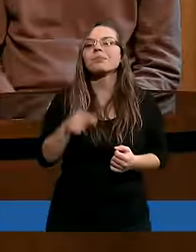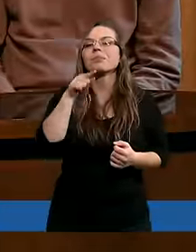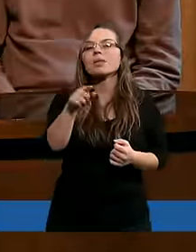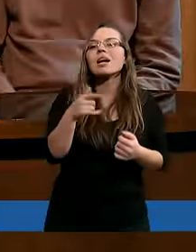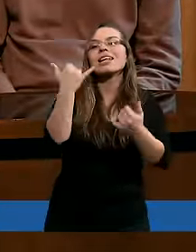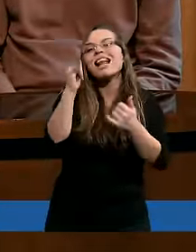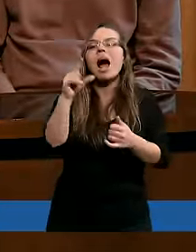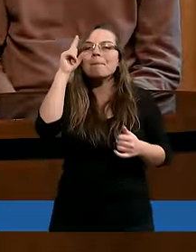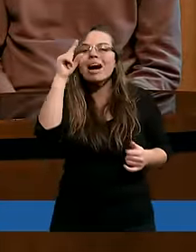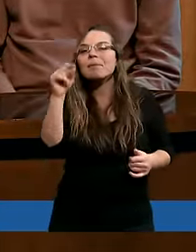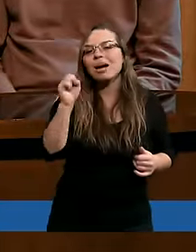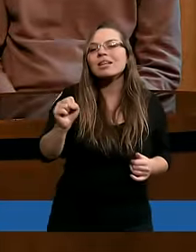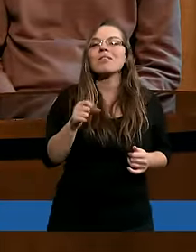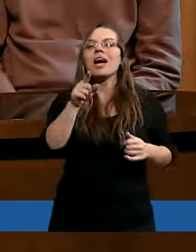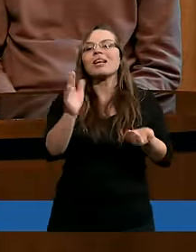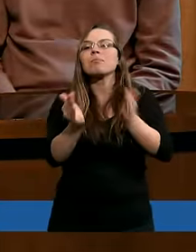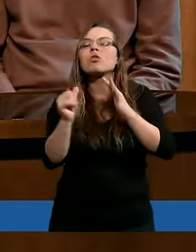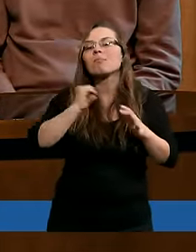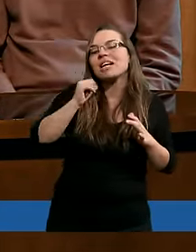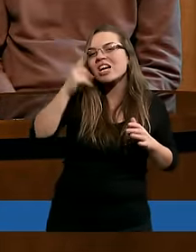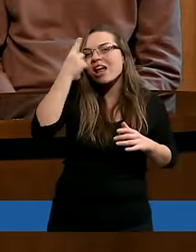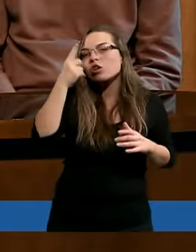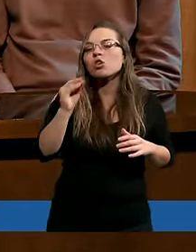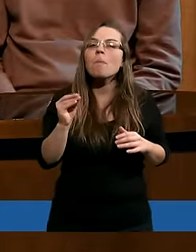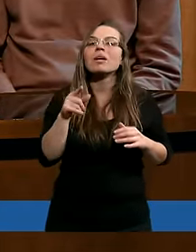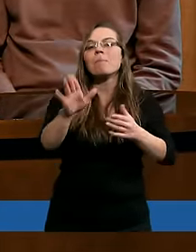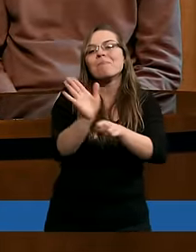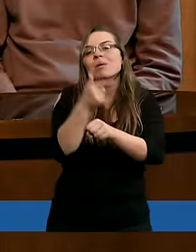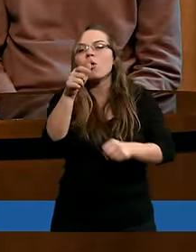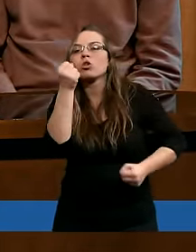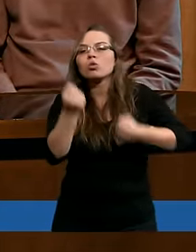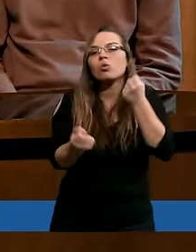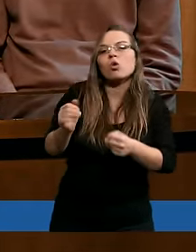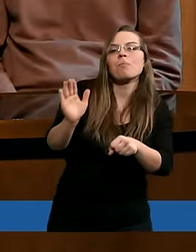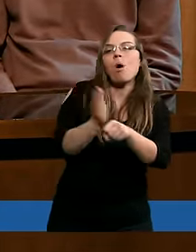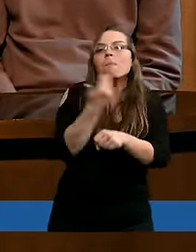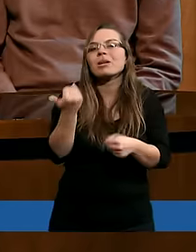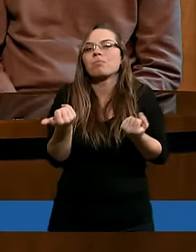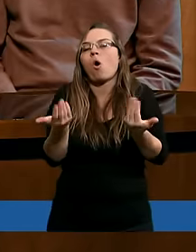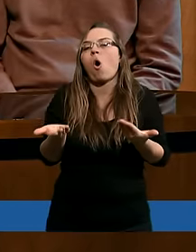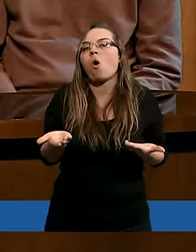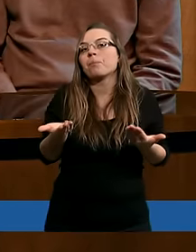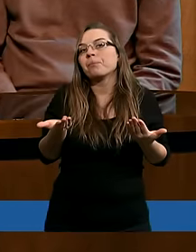Fajna perspektywa. Tak sobie myślę, mimo tych trudności, mimo tych